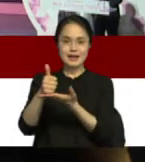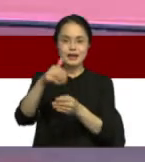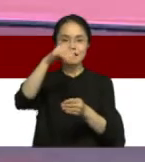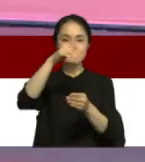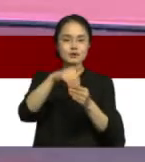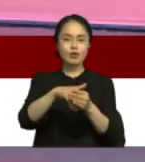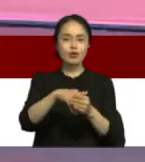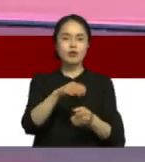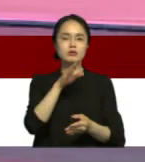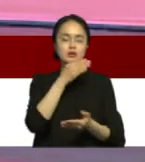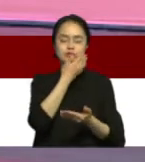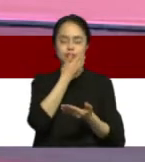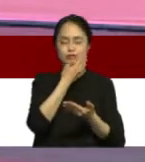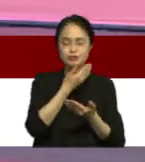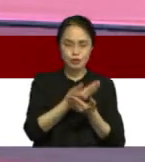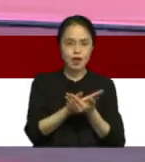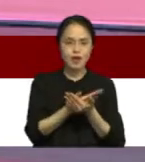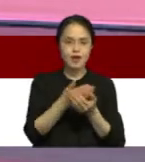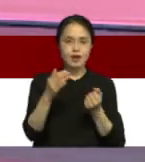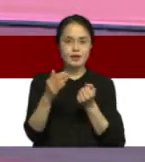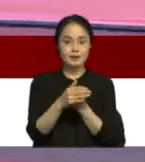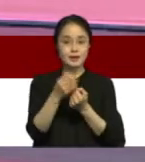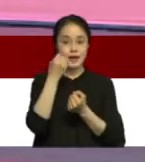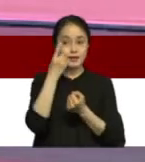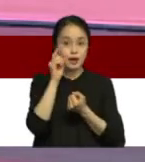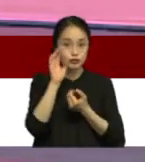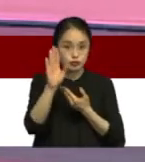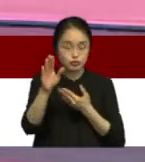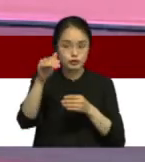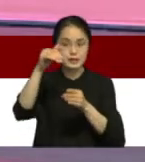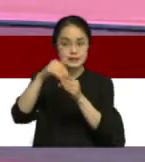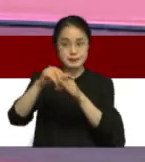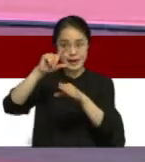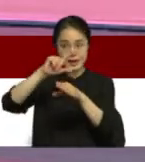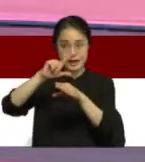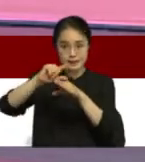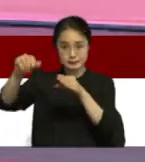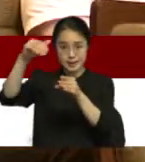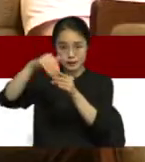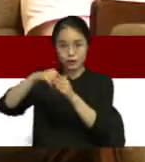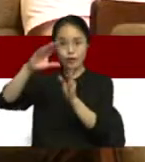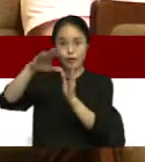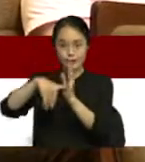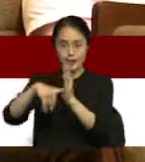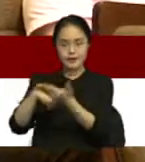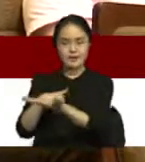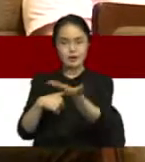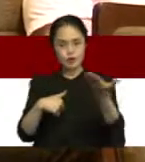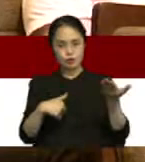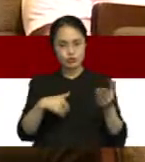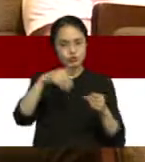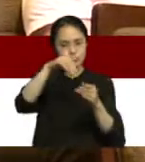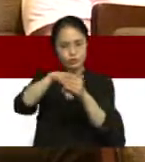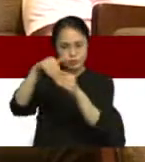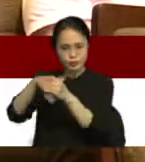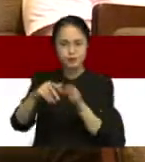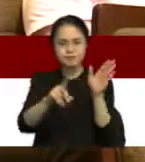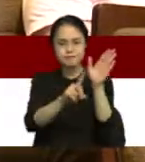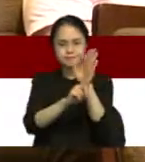선거권이라며 한 달여 남은 지방선거에서 동네 민주주의가 활짝 꽃필 수 있도록 함께 노력해달라고 기념사를